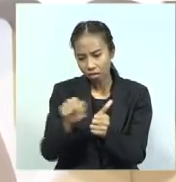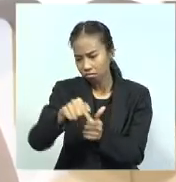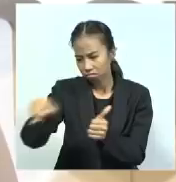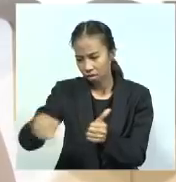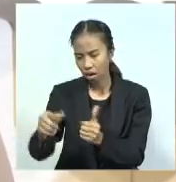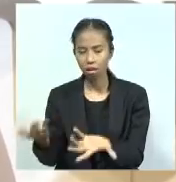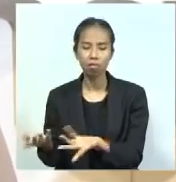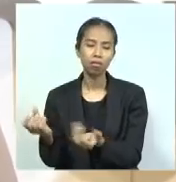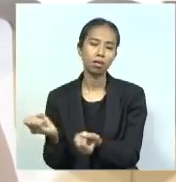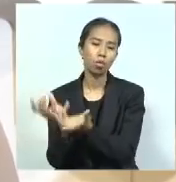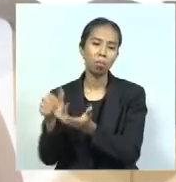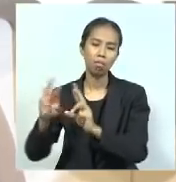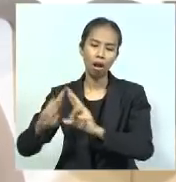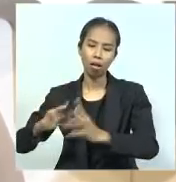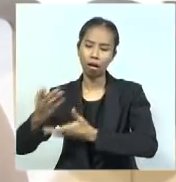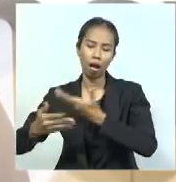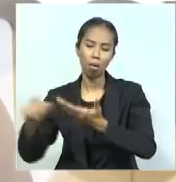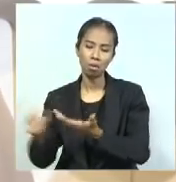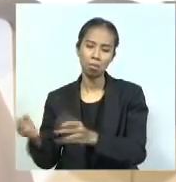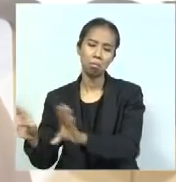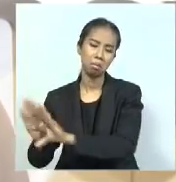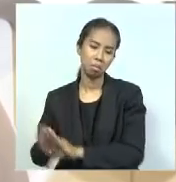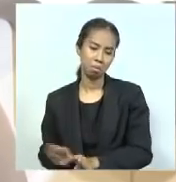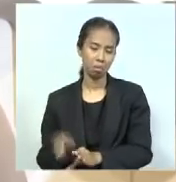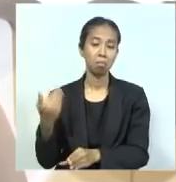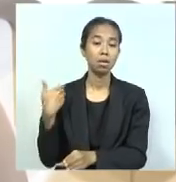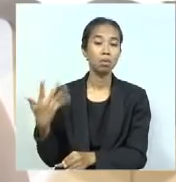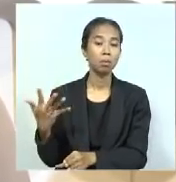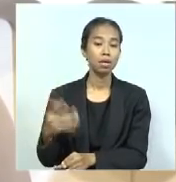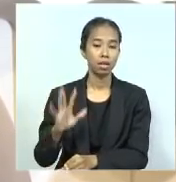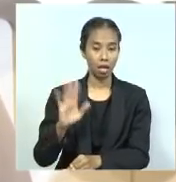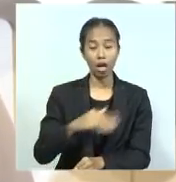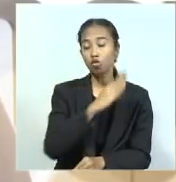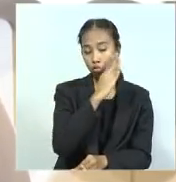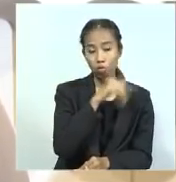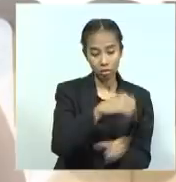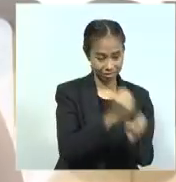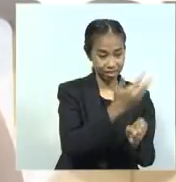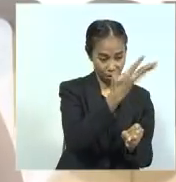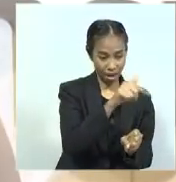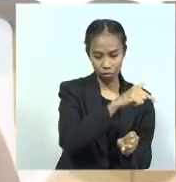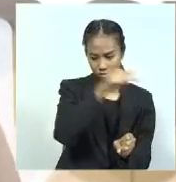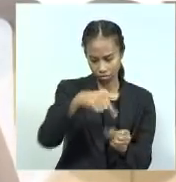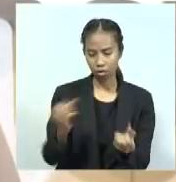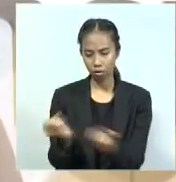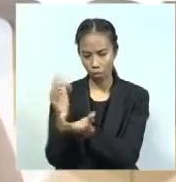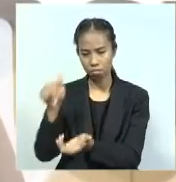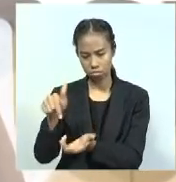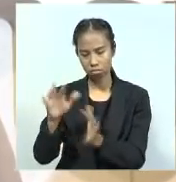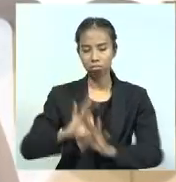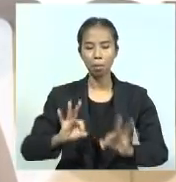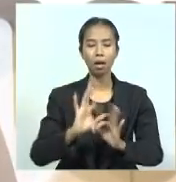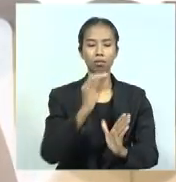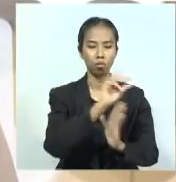ไปหรือเปล่านะครับซึ่งถ้ามีพฤติกรรมอย่างนี้เข้ามาประกอบนั่นคือสิ่งที่ไม่อาจจะผิดกฎหมายนะครับ